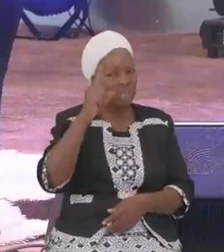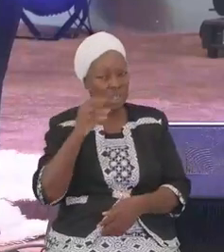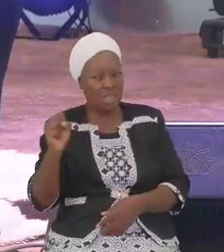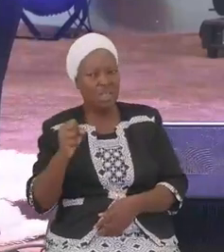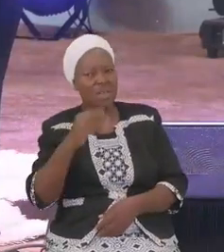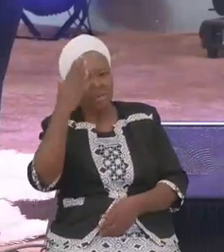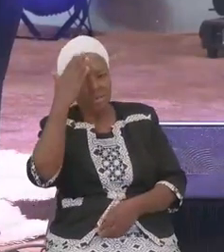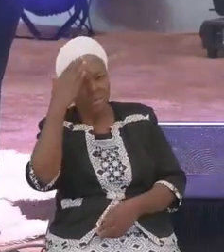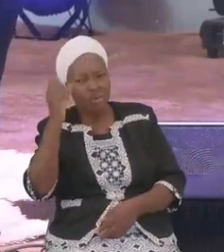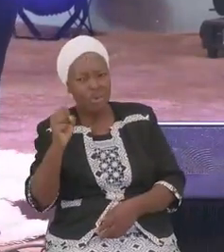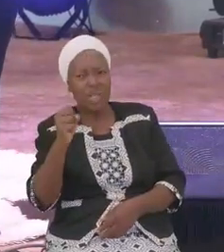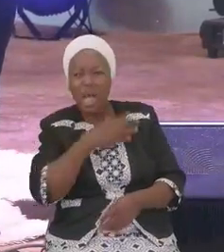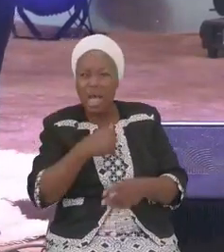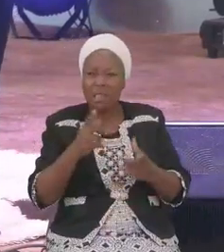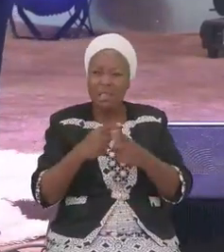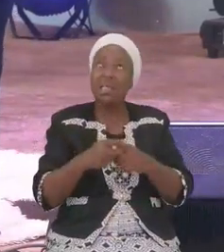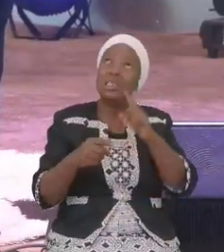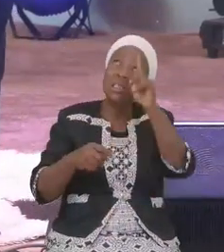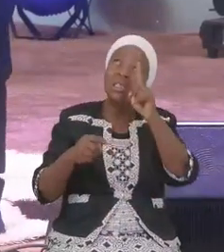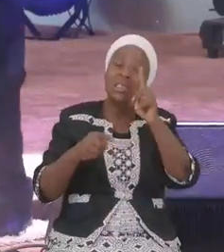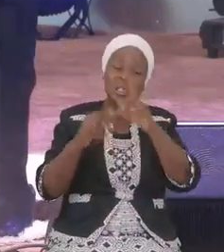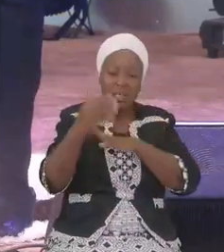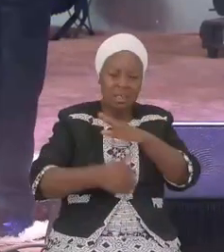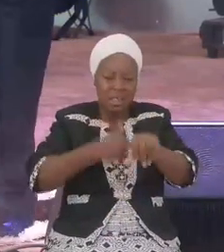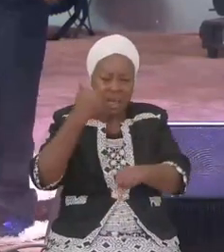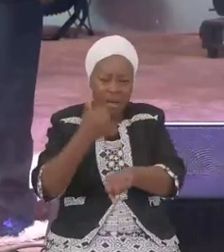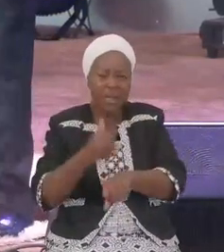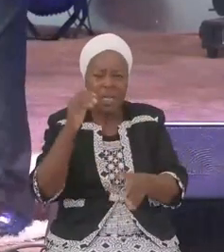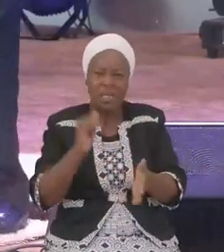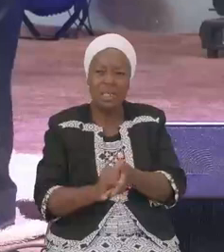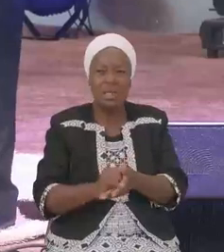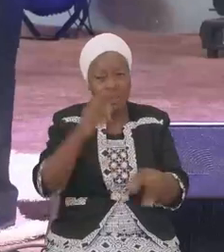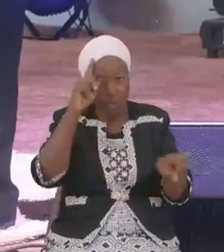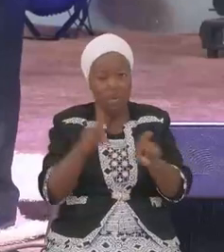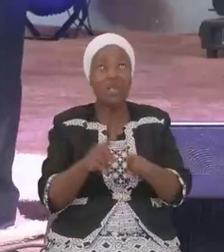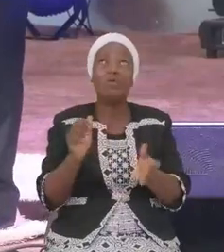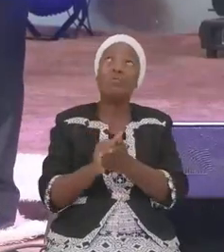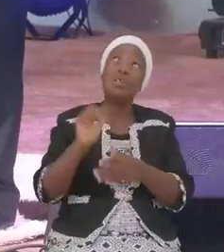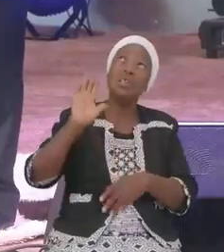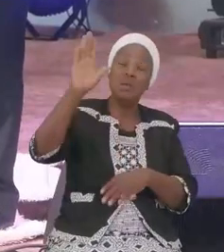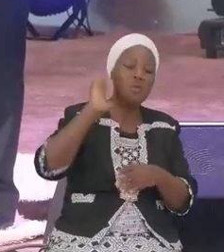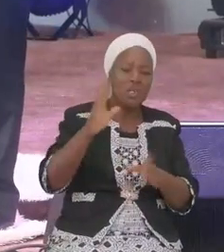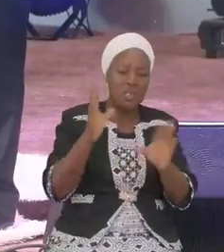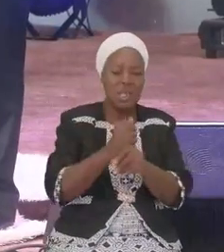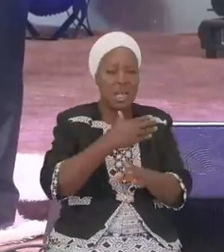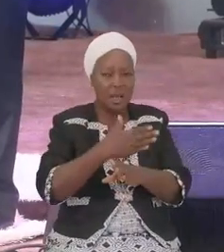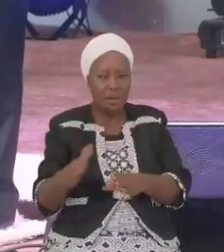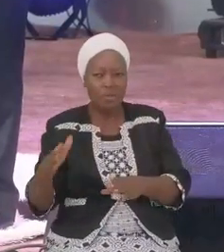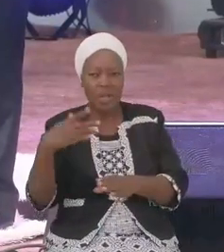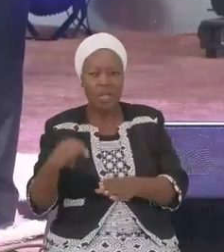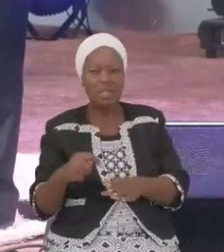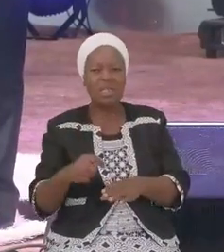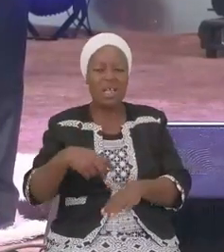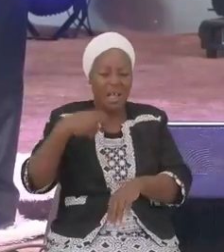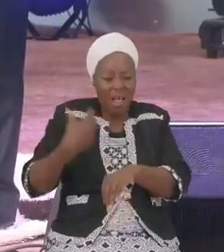reconnaît qu'il confirme cette alliance avec lui, va ôter le cœur